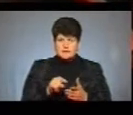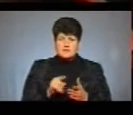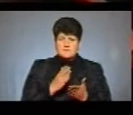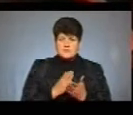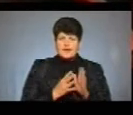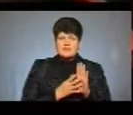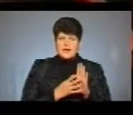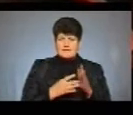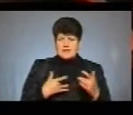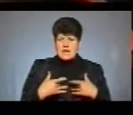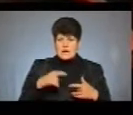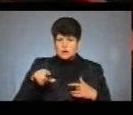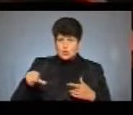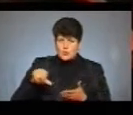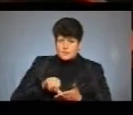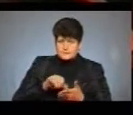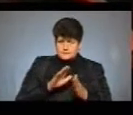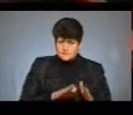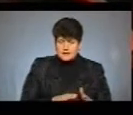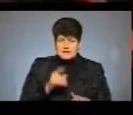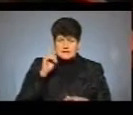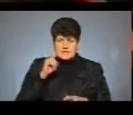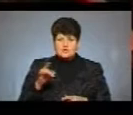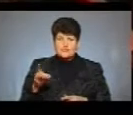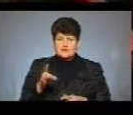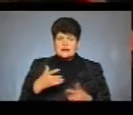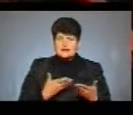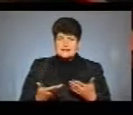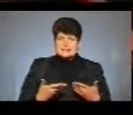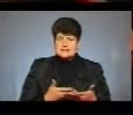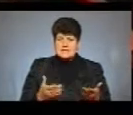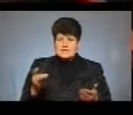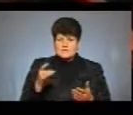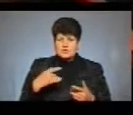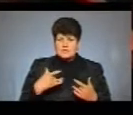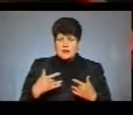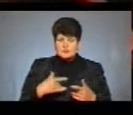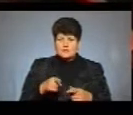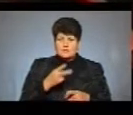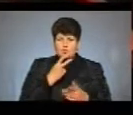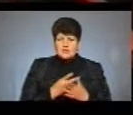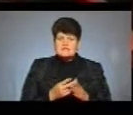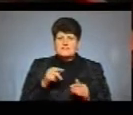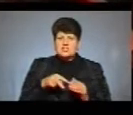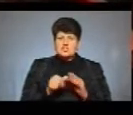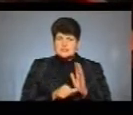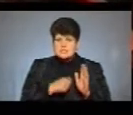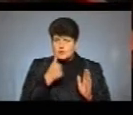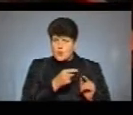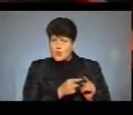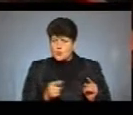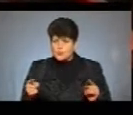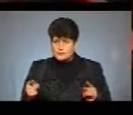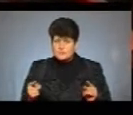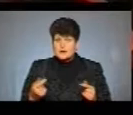9 акторів. Знаю, що на сцені Рівненського театру вона йде з 2016 року. Сьогодні